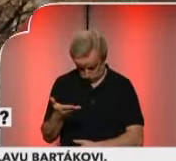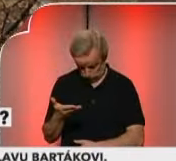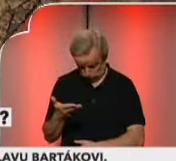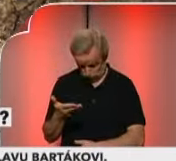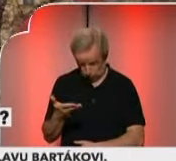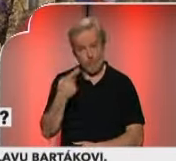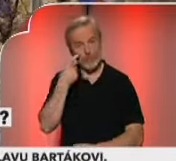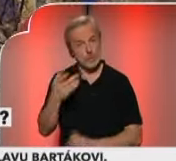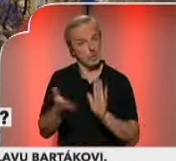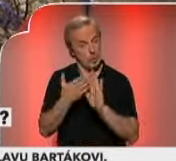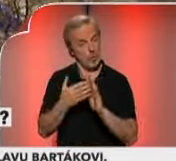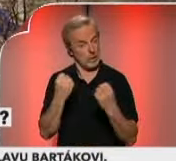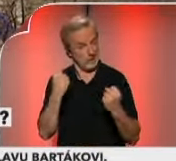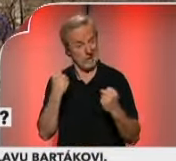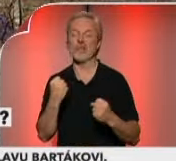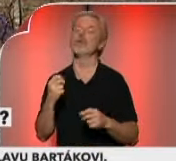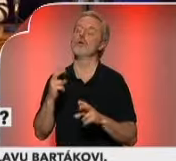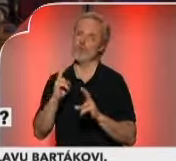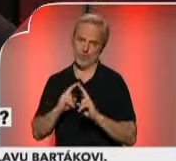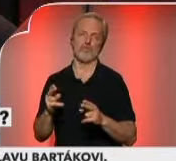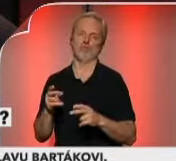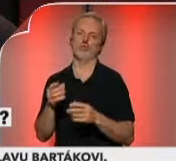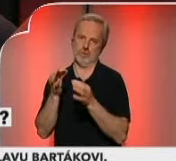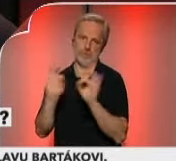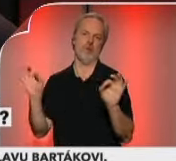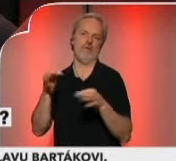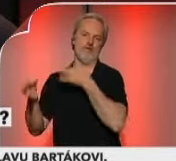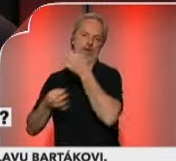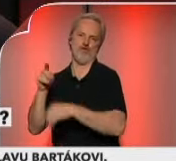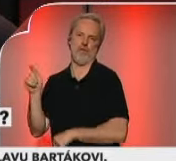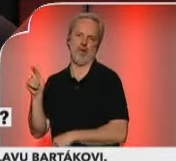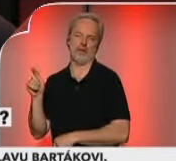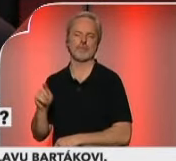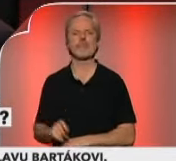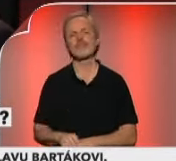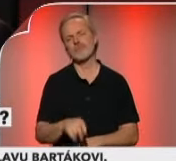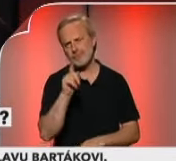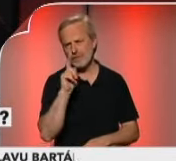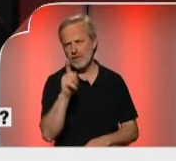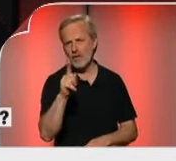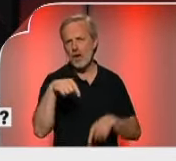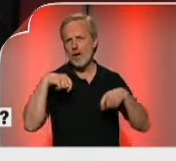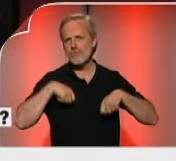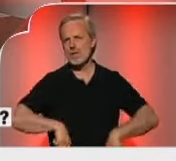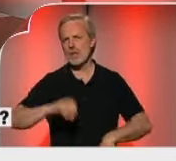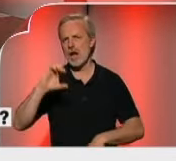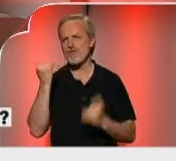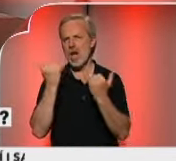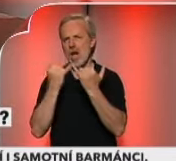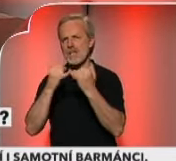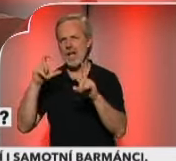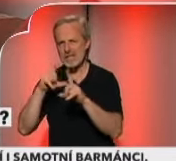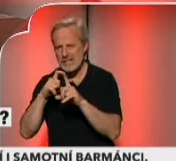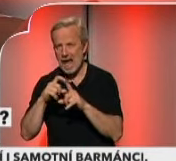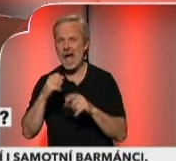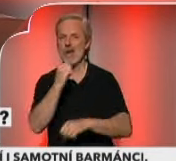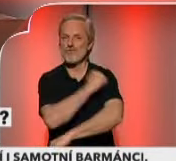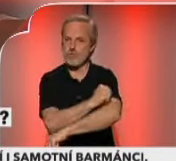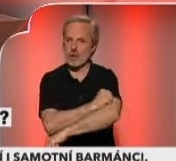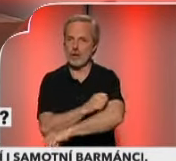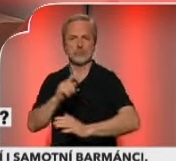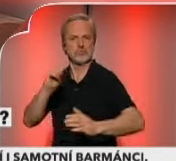všechny věci se prošetřili e jedna věc je vydání k trestnímu stíhání eh váš předseda Bohuslav Sobotka dnes ale vyzval Vlastu parkanovou aby už